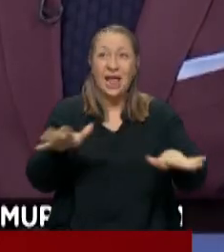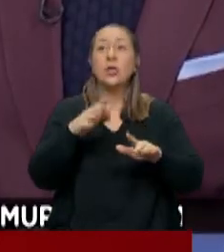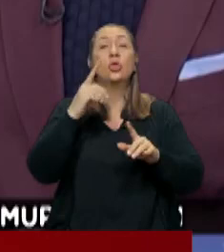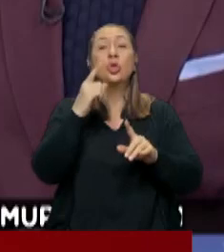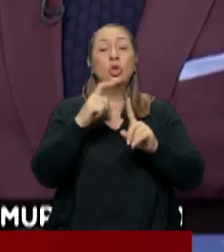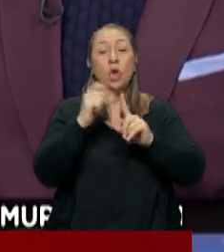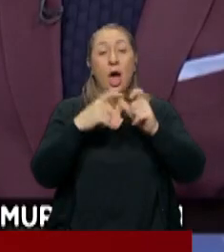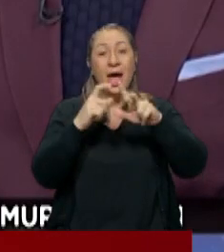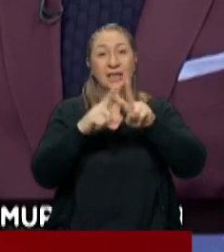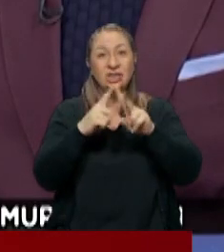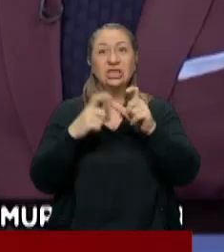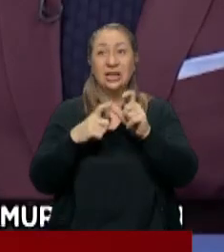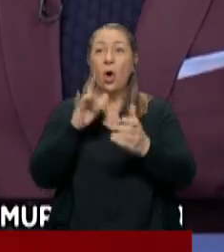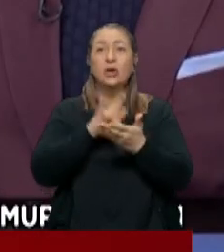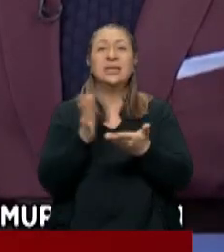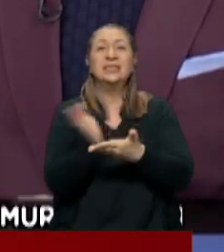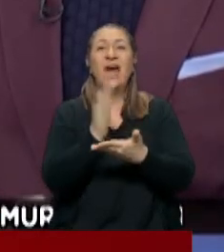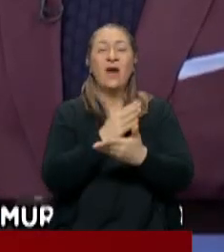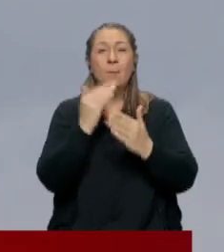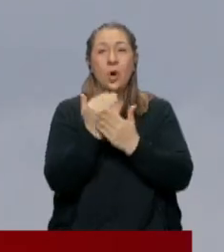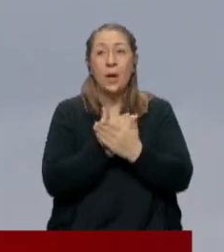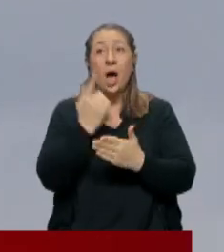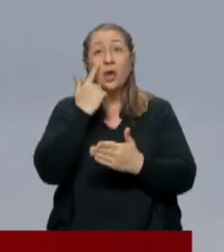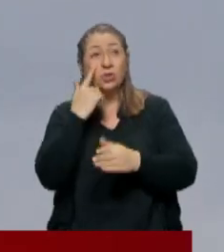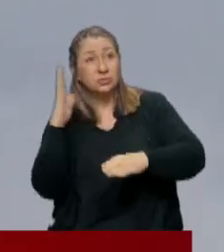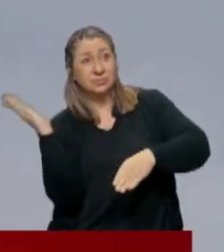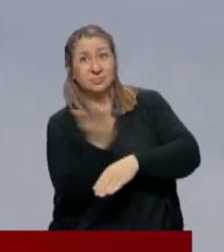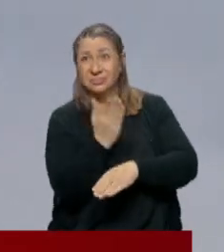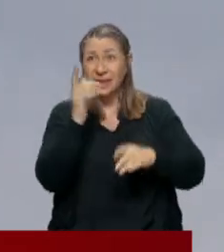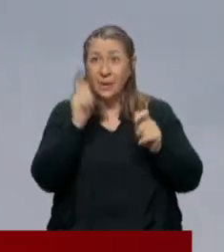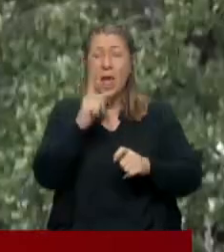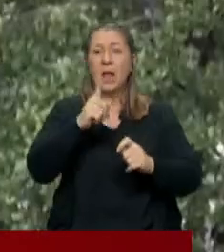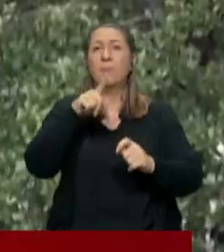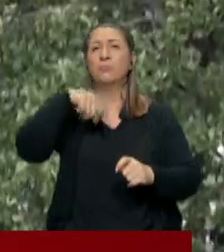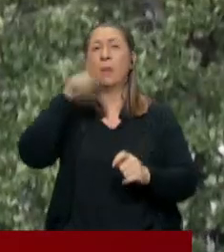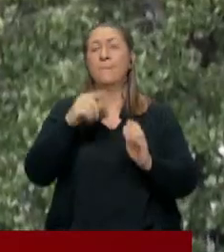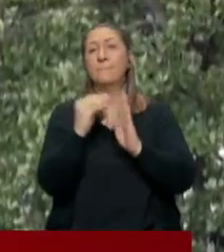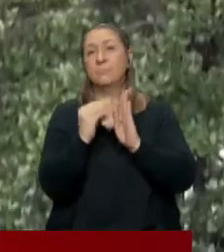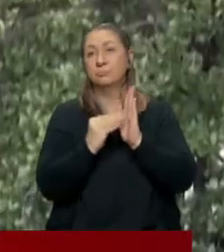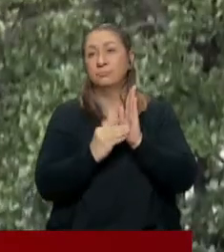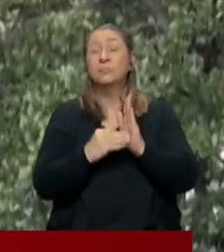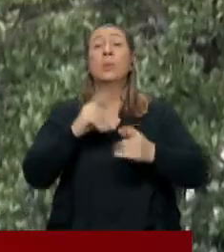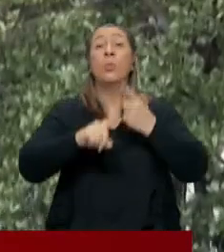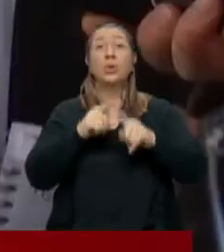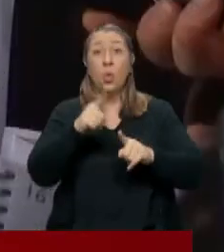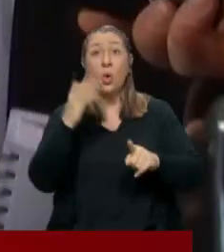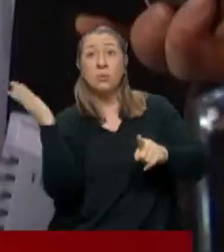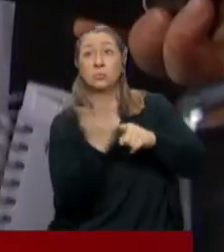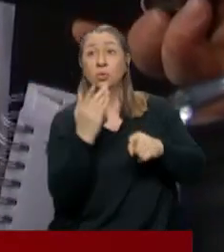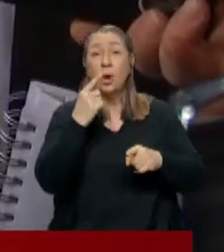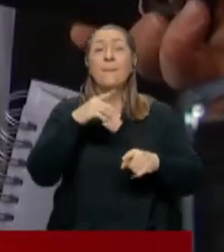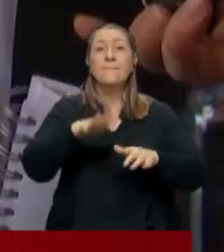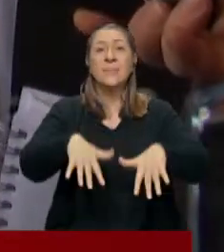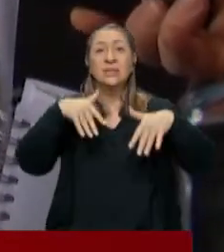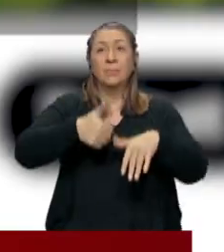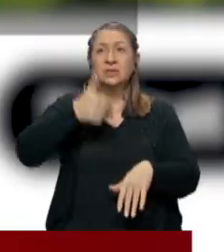Şentürk moderatörlüğünde ki orta Sayfa programında da Atatürk anıtı'na yapılan saldırı ilk günden madde sildi siyaset bu saldırıyı konuşur meclis